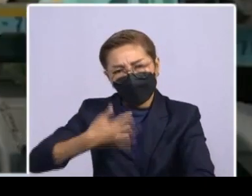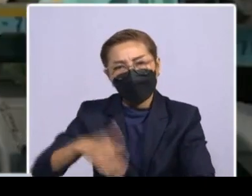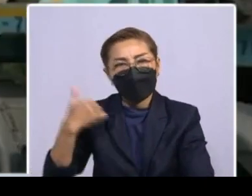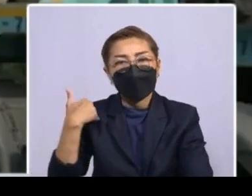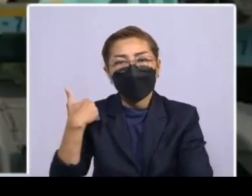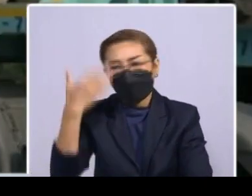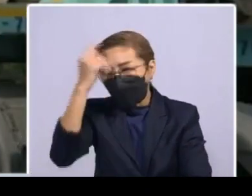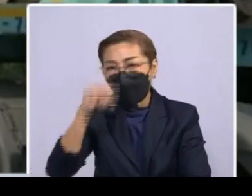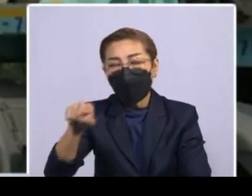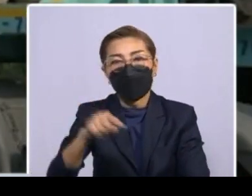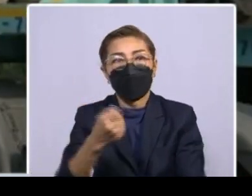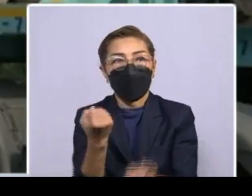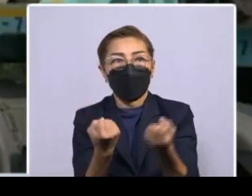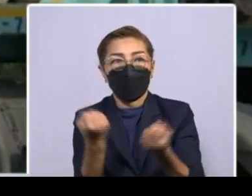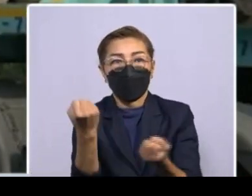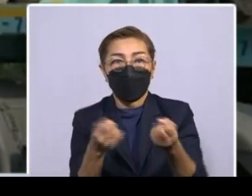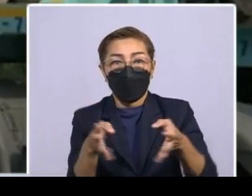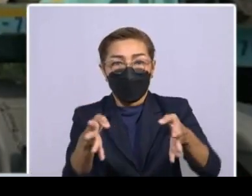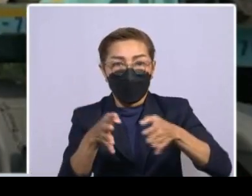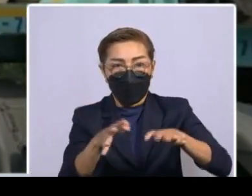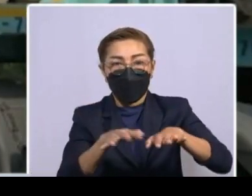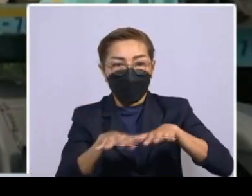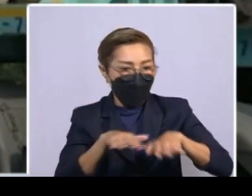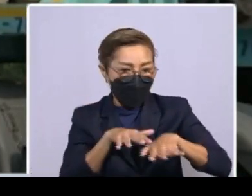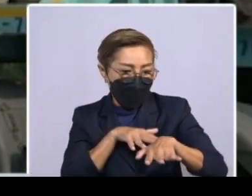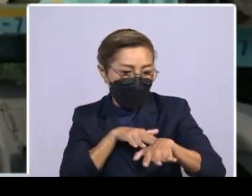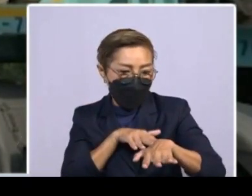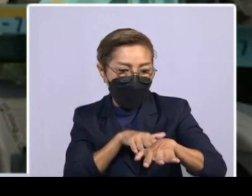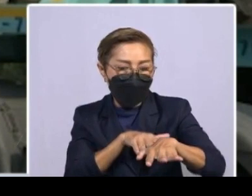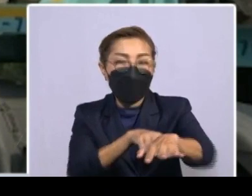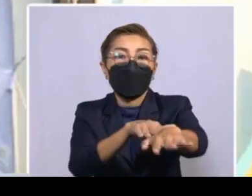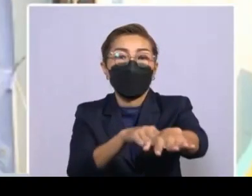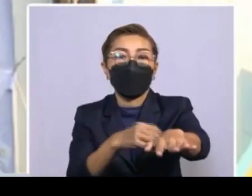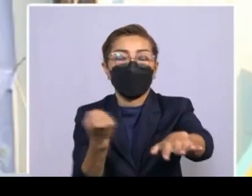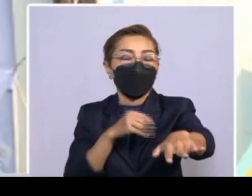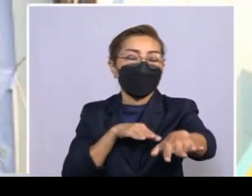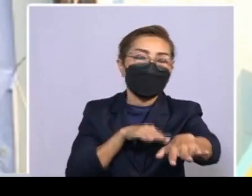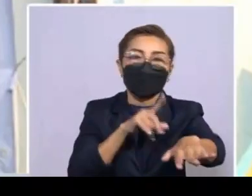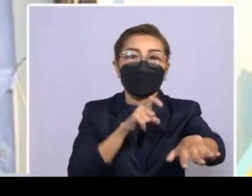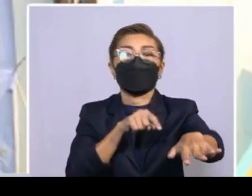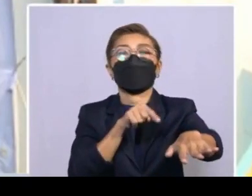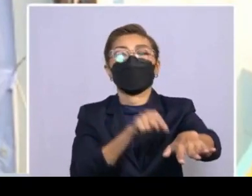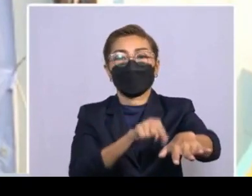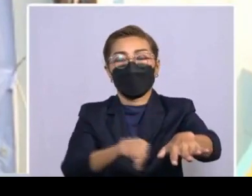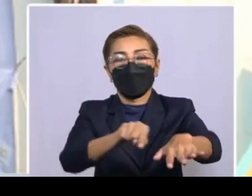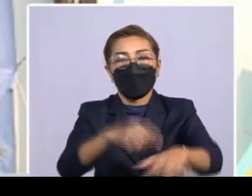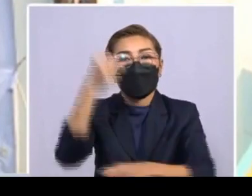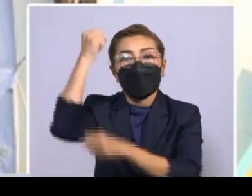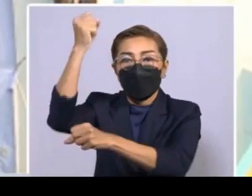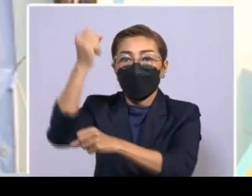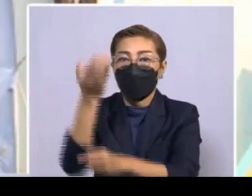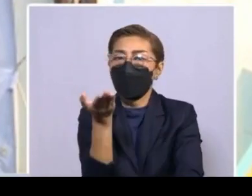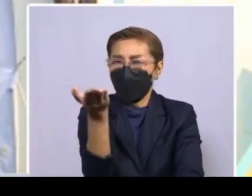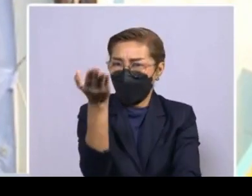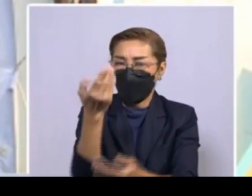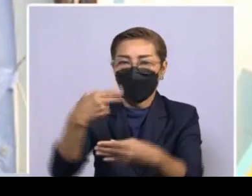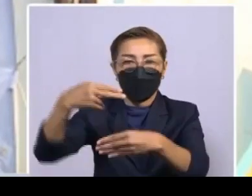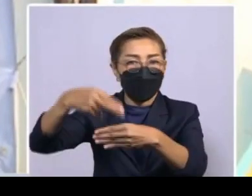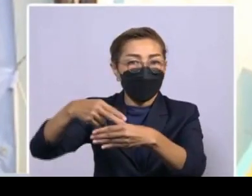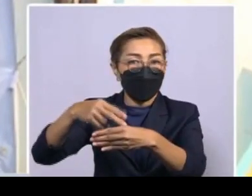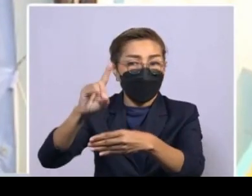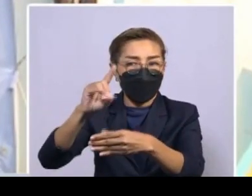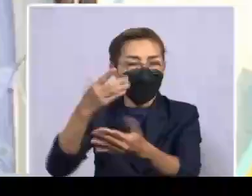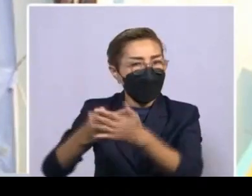เพราะว่าจะกินช่องทางการจราจรไป 1เลนเลยนะฮะมาเรียกร้องเพื่อให้ตรึงราคาน้ำมันดีเซลเหลือที่